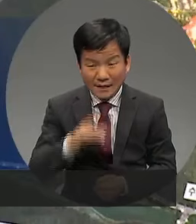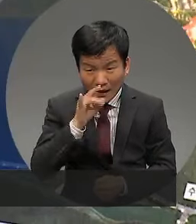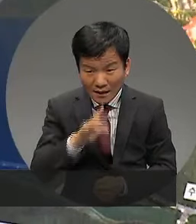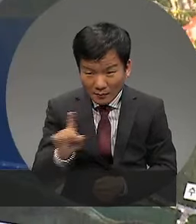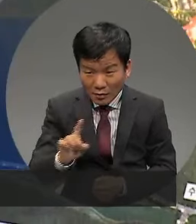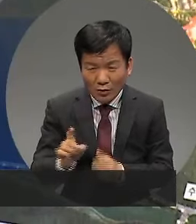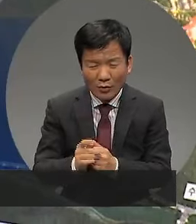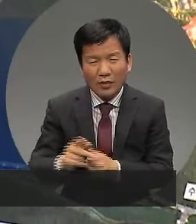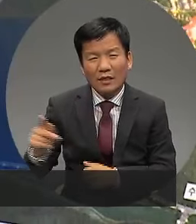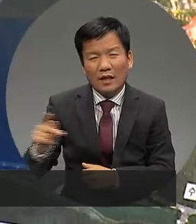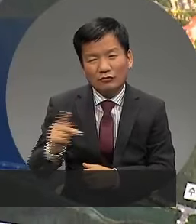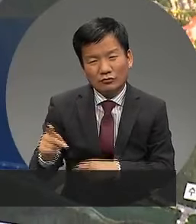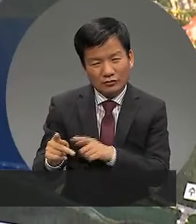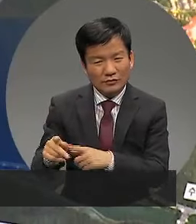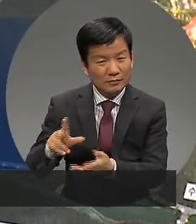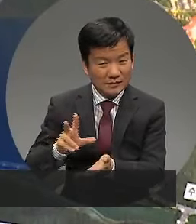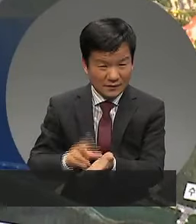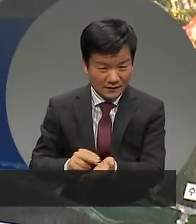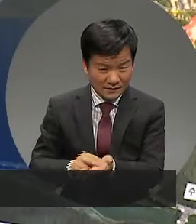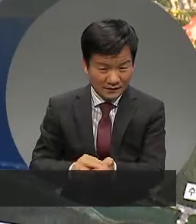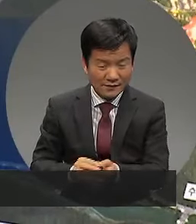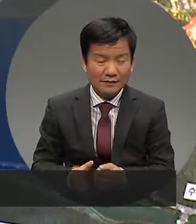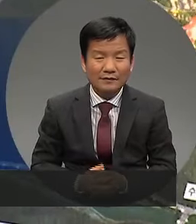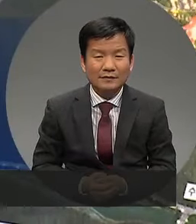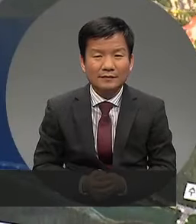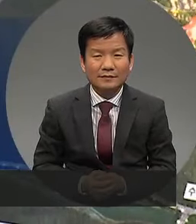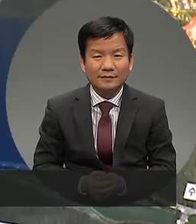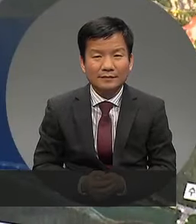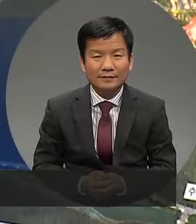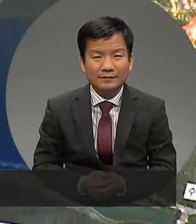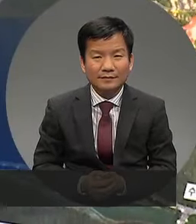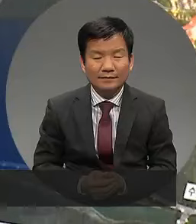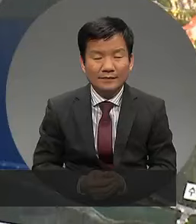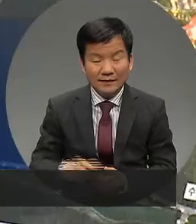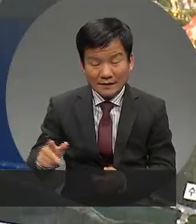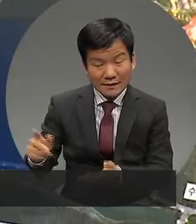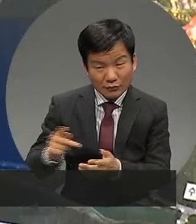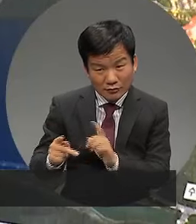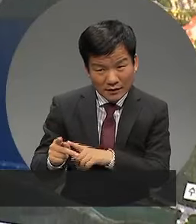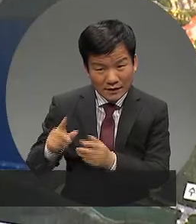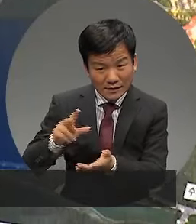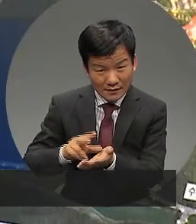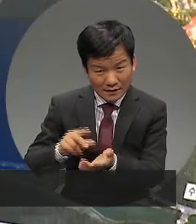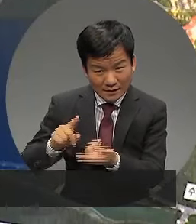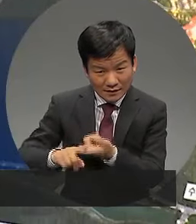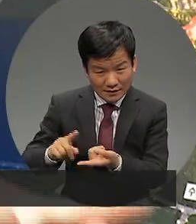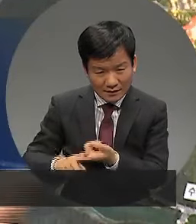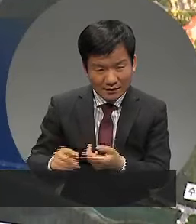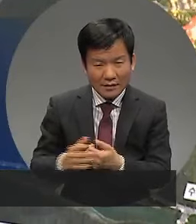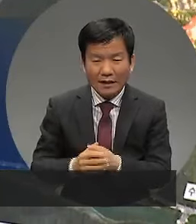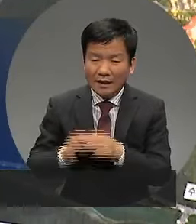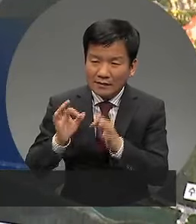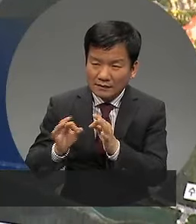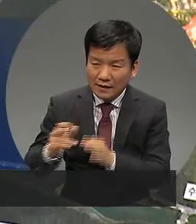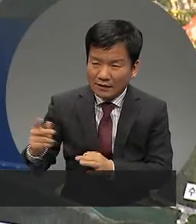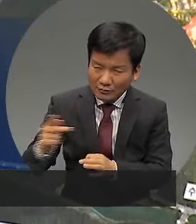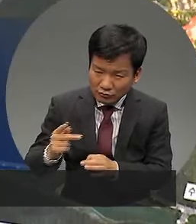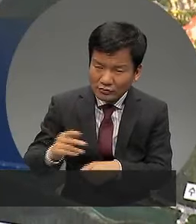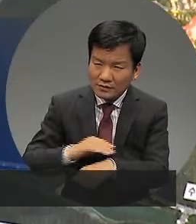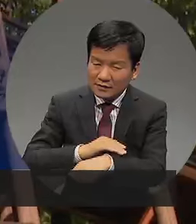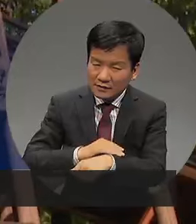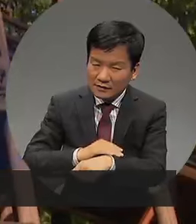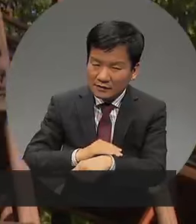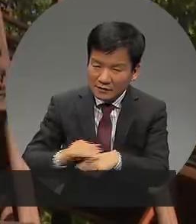것이 PF가 잘 안 된 그런 부분이 있는데 이 분야를 은행권 대출이 아주 용이하게